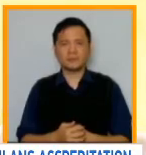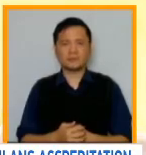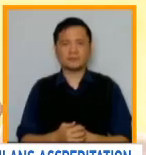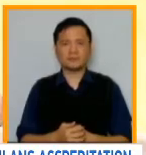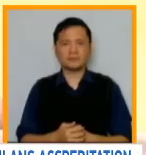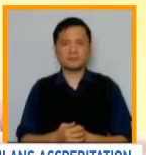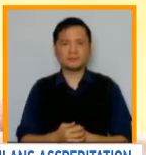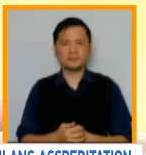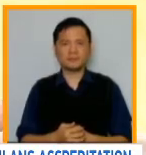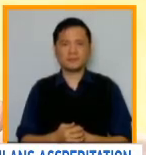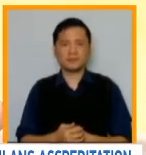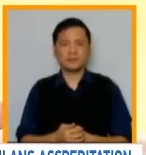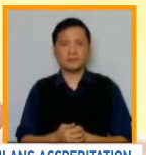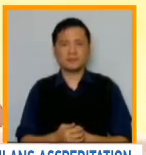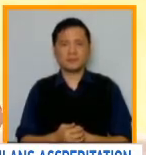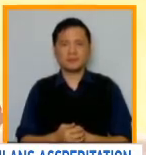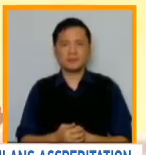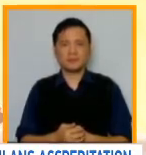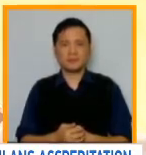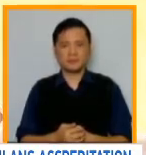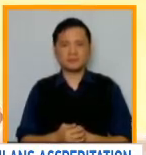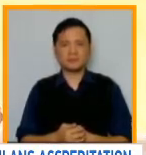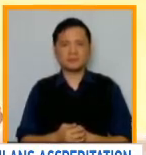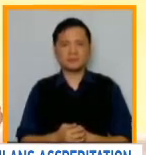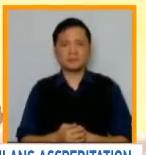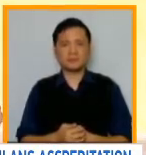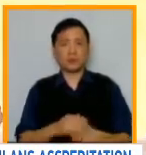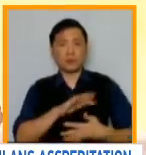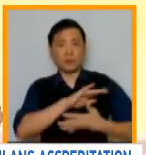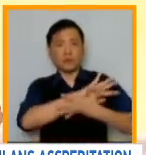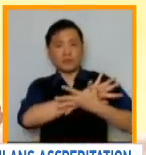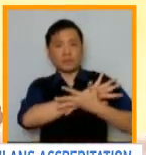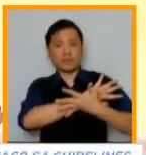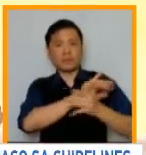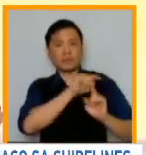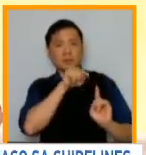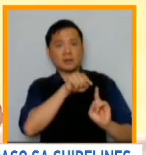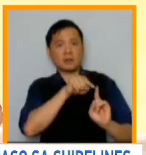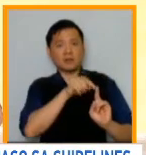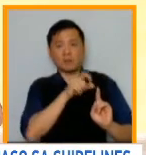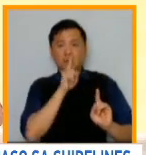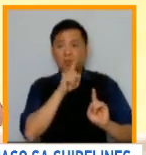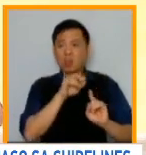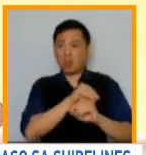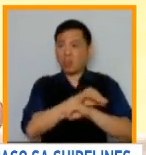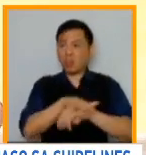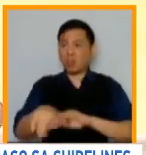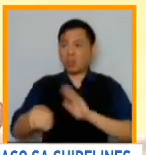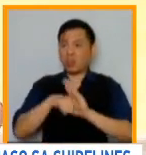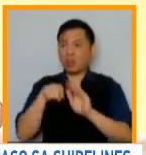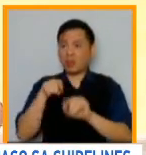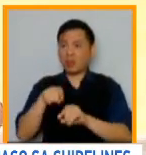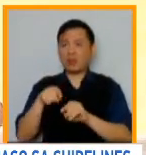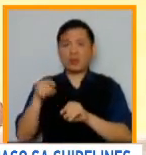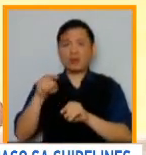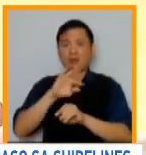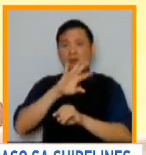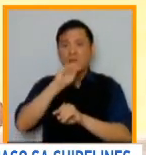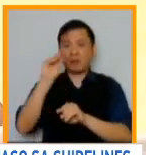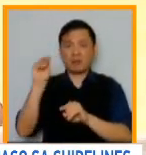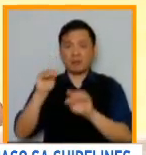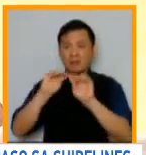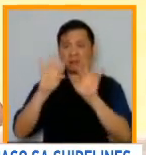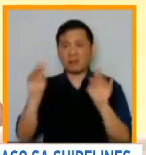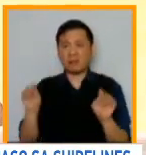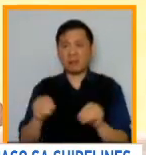Hindi napigilan ang bata ng COVID-19 ang gusto makakumpleto ng simbang gabi ngayong taon. Sa Manila Cathedral nga, pasado alauna pa lang ng madaling araw kanina, may